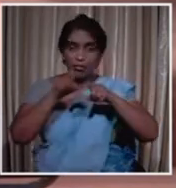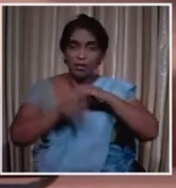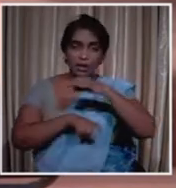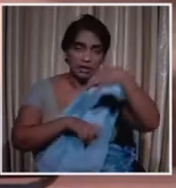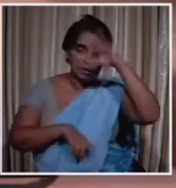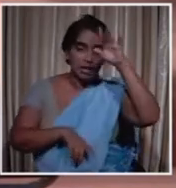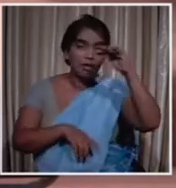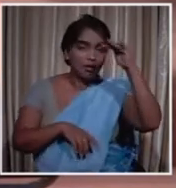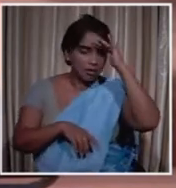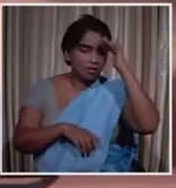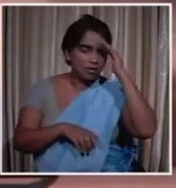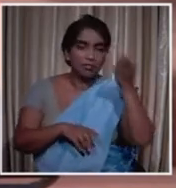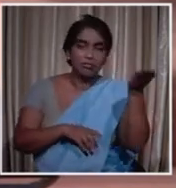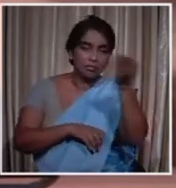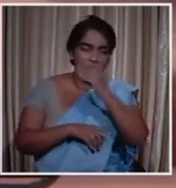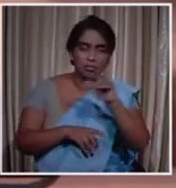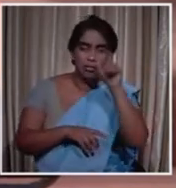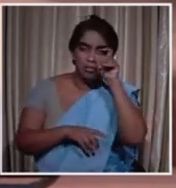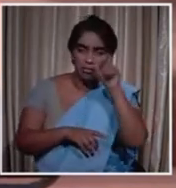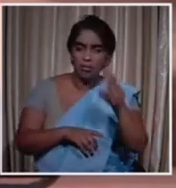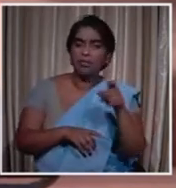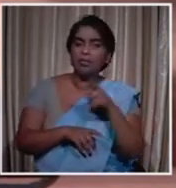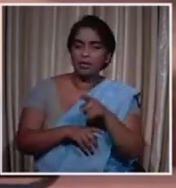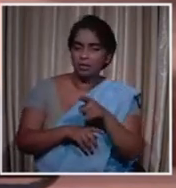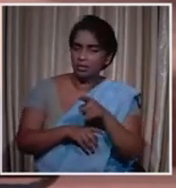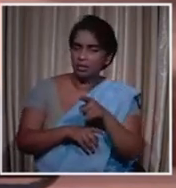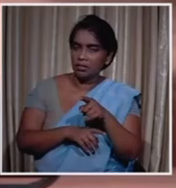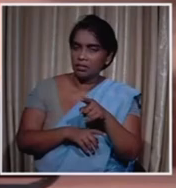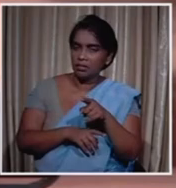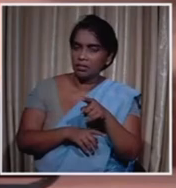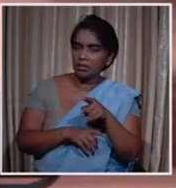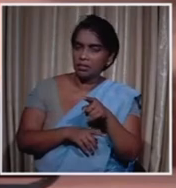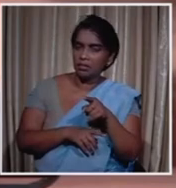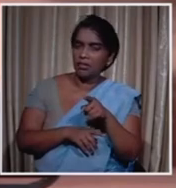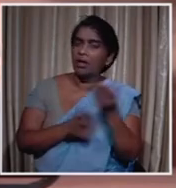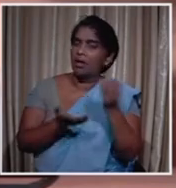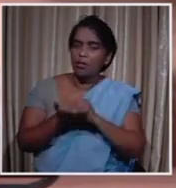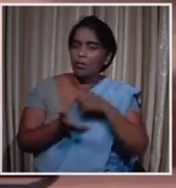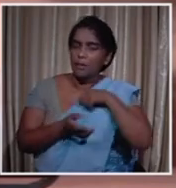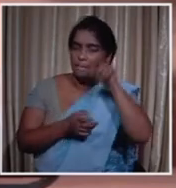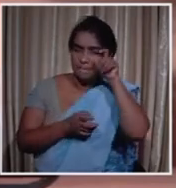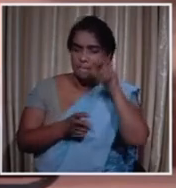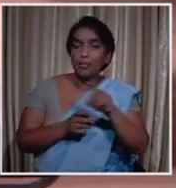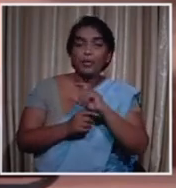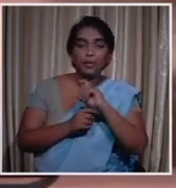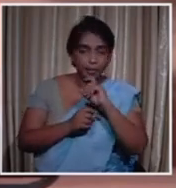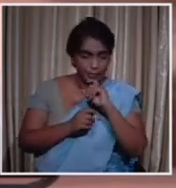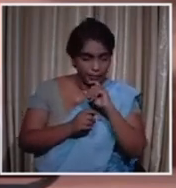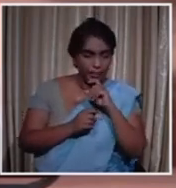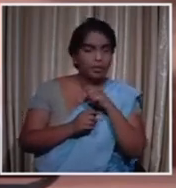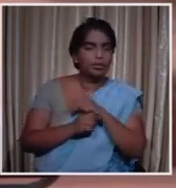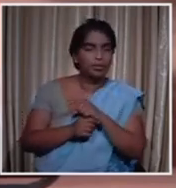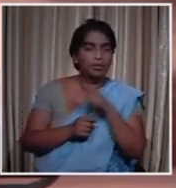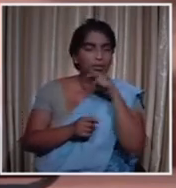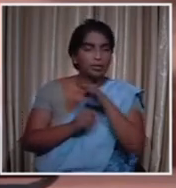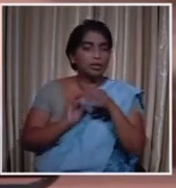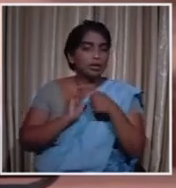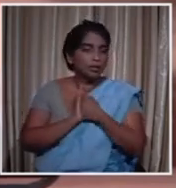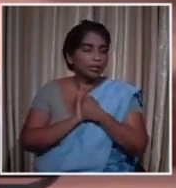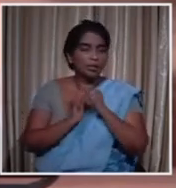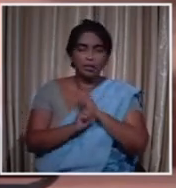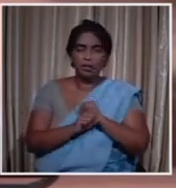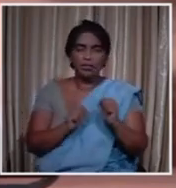உங்களை திரும்பி பாருங்கள். இது ஒரு மிக கேவலமான நடவடிக்கை இல்லையா? ஒரு நீதிமன்றத்தையே மதிக்காத நாடென்றால் நீங்கள் எப்படி இந்த நாட்டில் ஒரு நீதியை கொண்டு வர